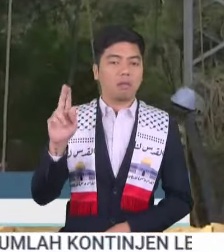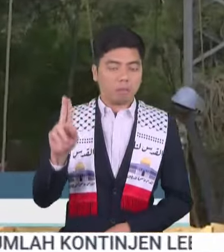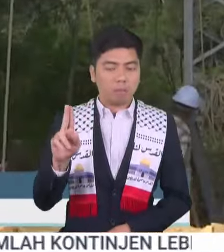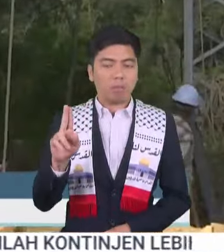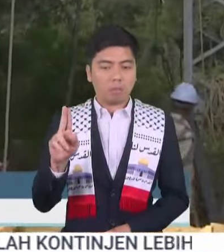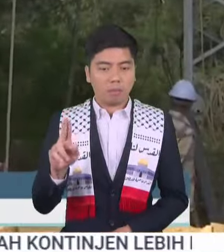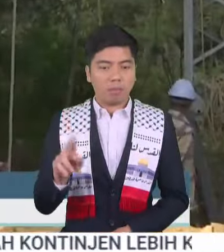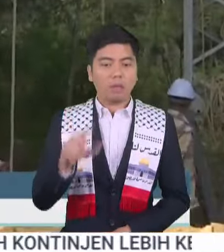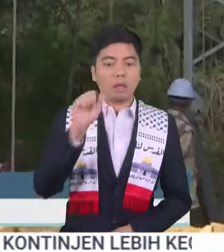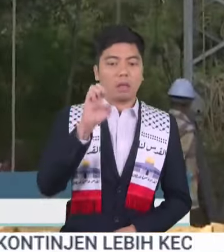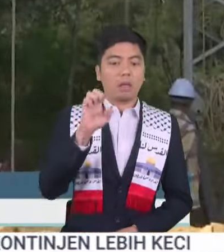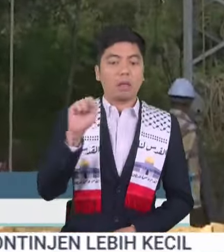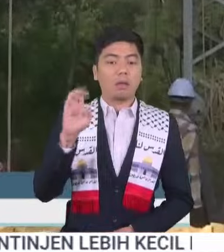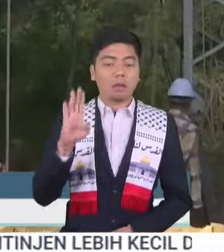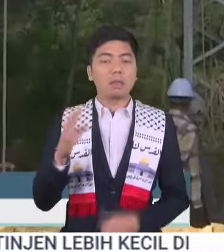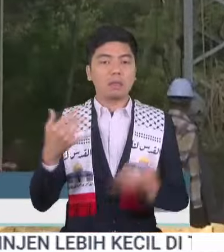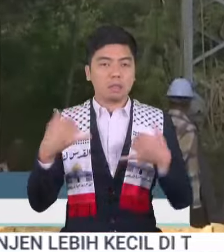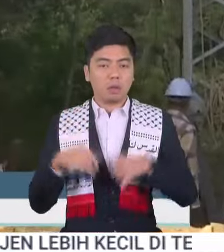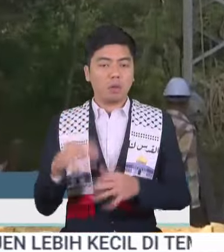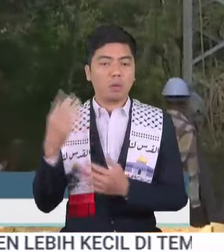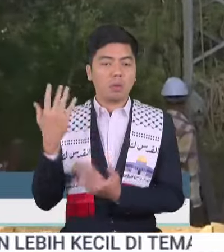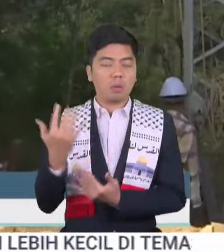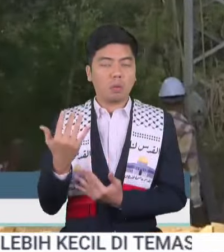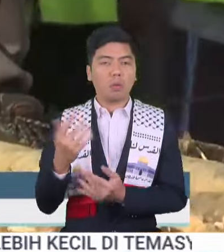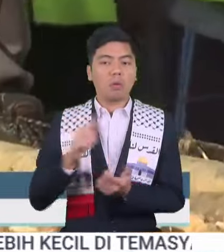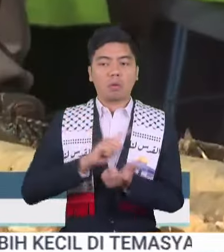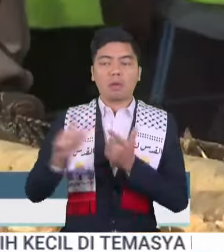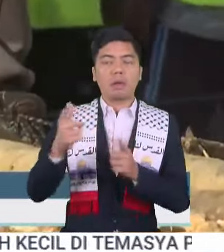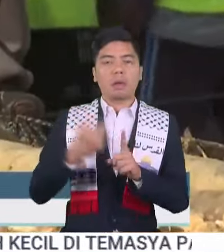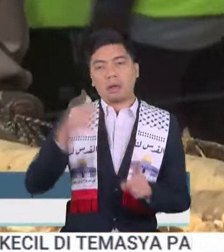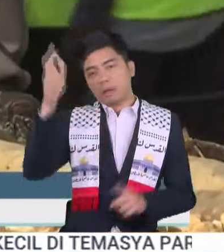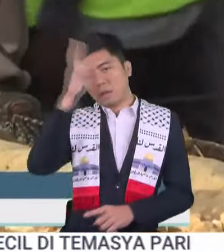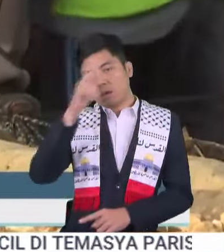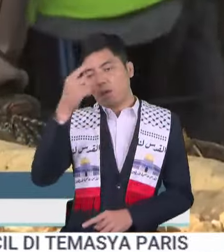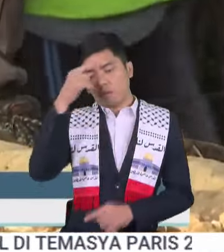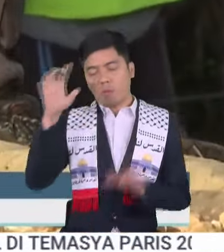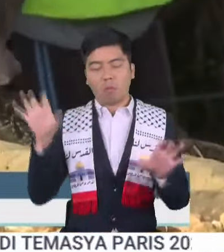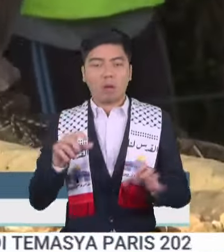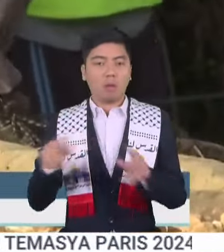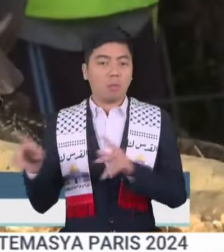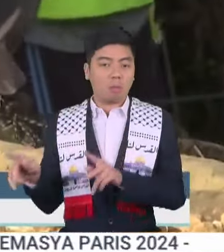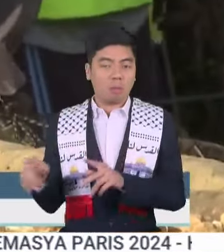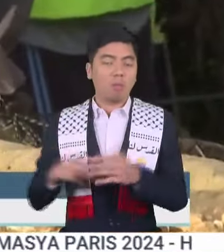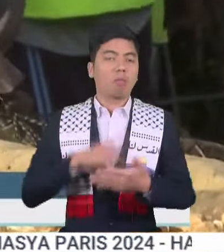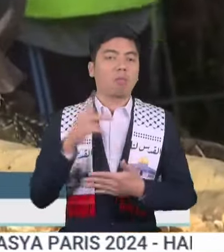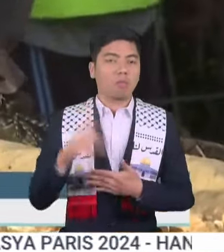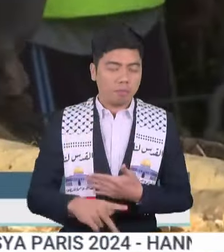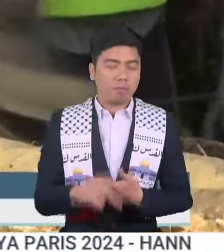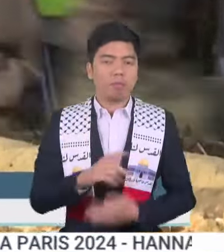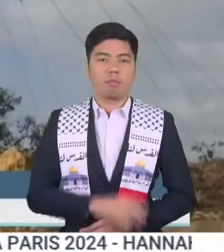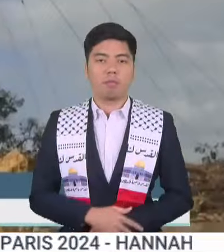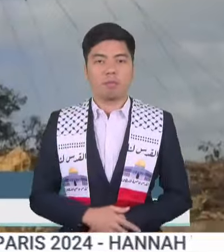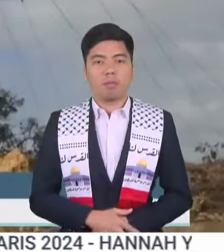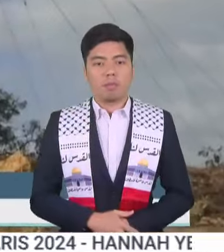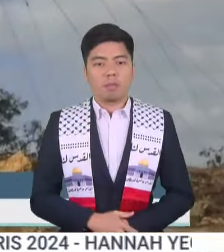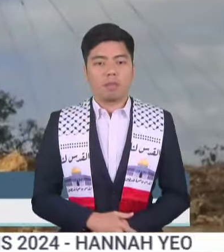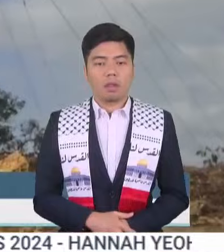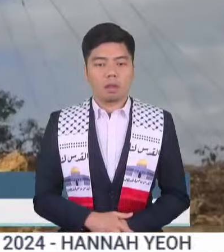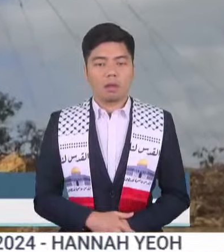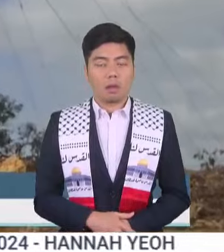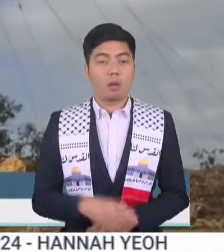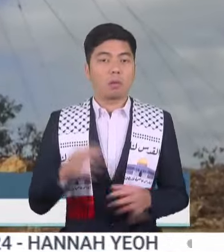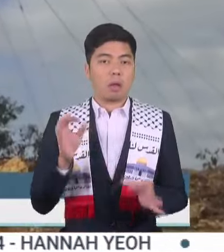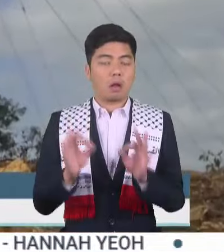ini, SESB masih menunggu keputusan akhir kerajaan mengenai pelaksanaan projek Southern Link berkenaan.